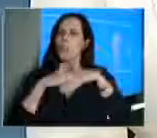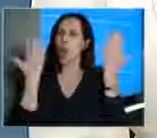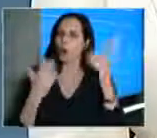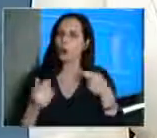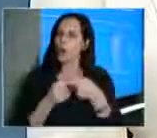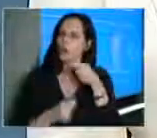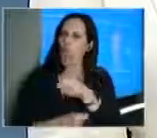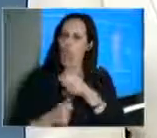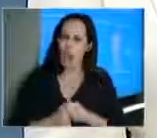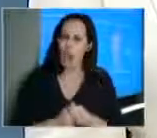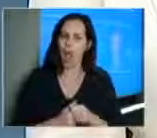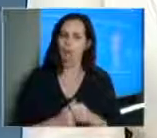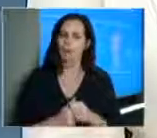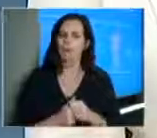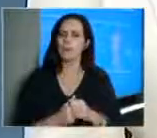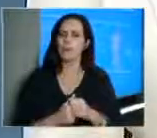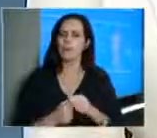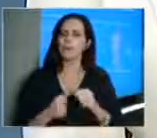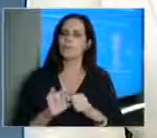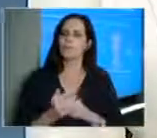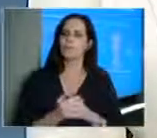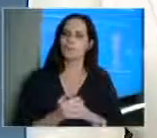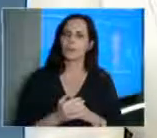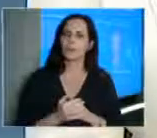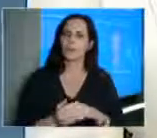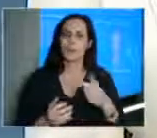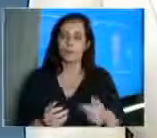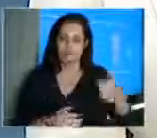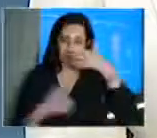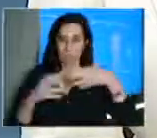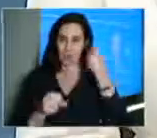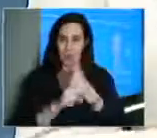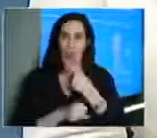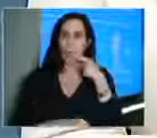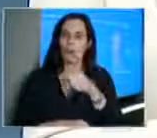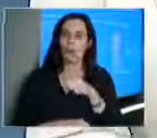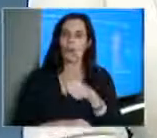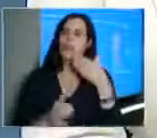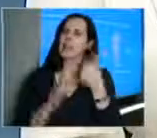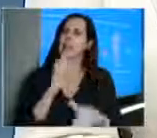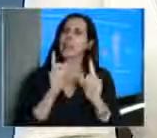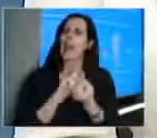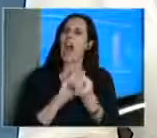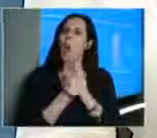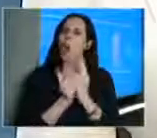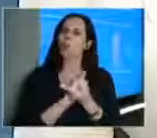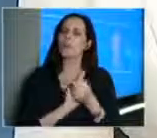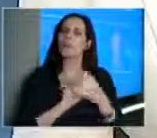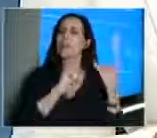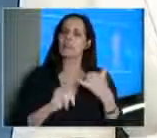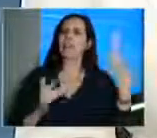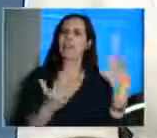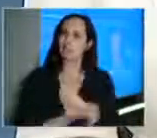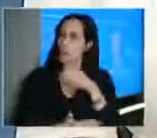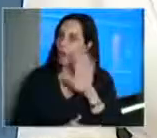שנוגע אליך. קורא לך אבי גבא, יושב ראש מפלגת העבודה, תוותר על הרוטציה. זה יביא את